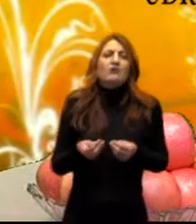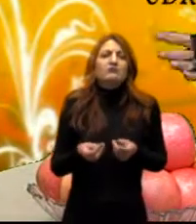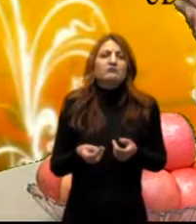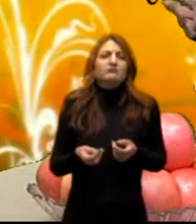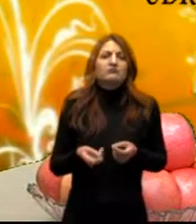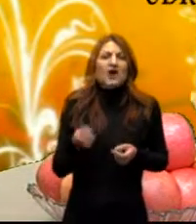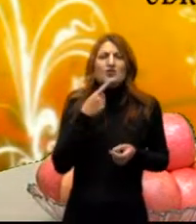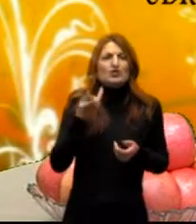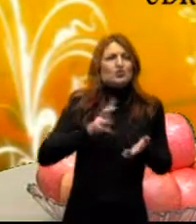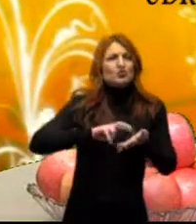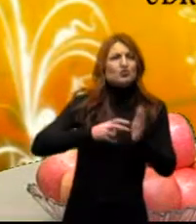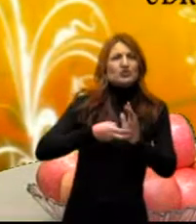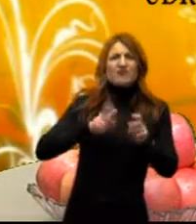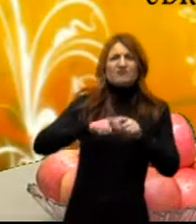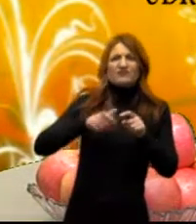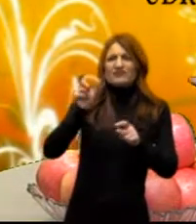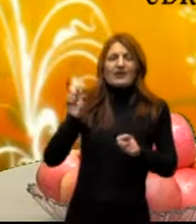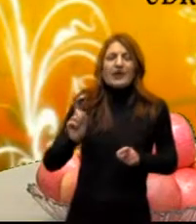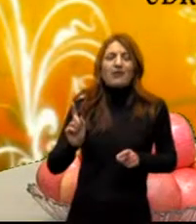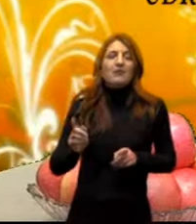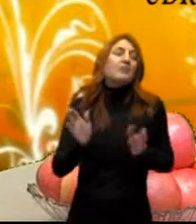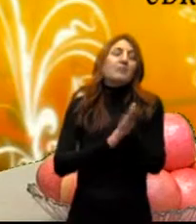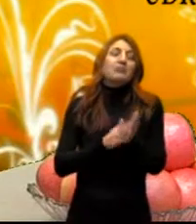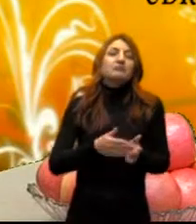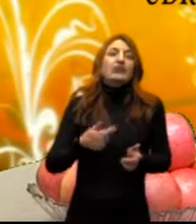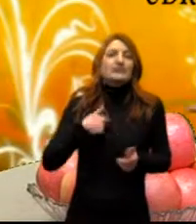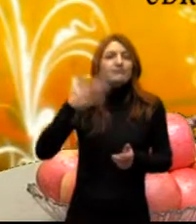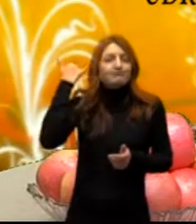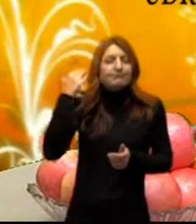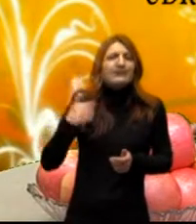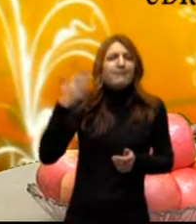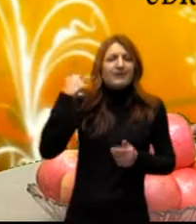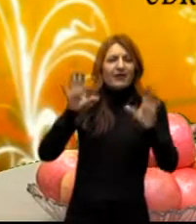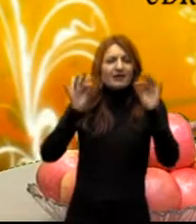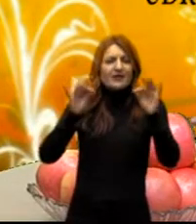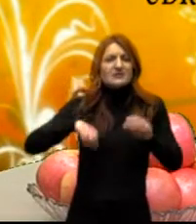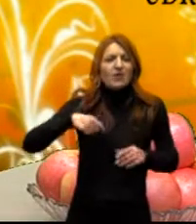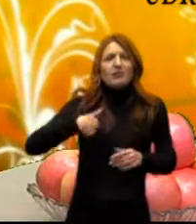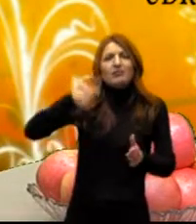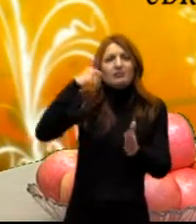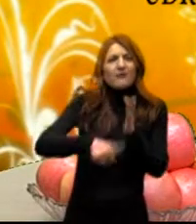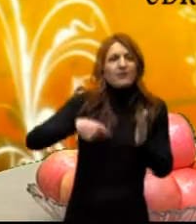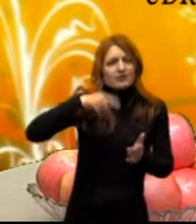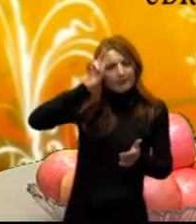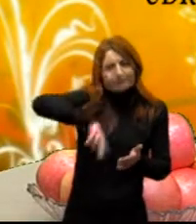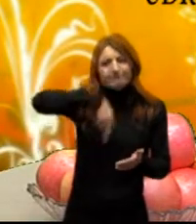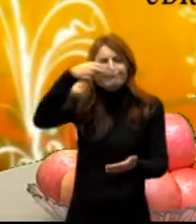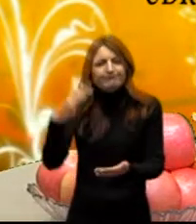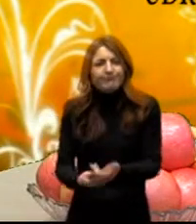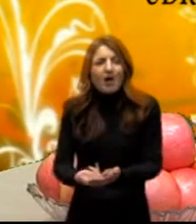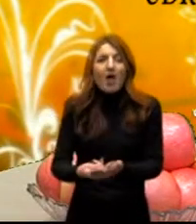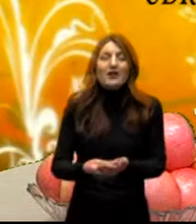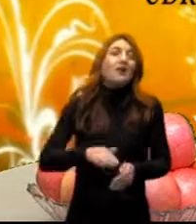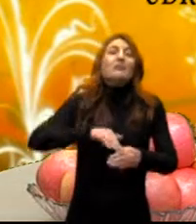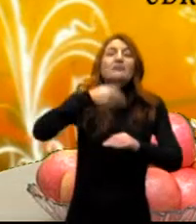ovim stručnim okidačima, nego ja sam jednom pala i pred 10 godina i ja sam za 5 minuta